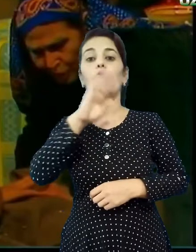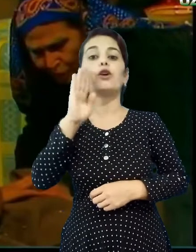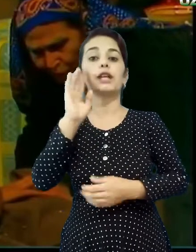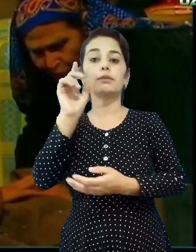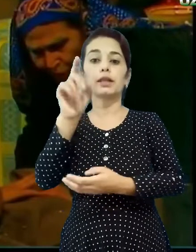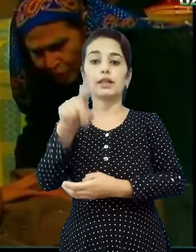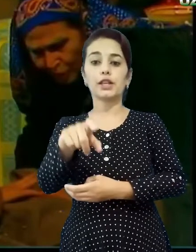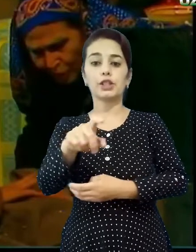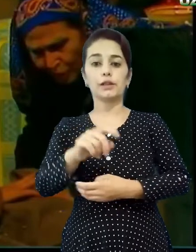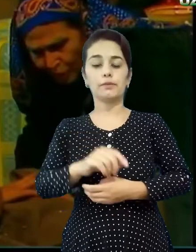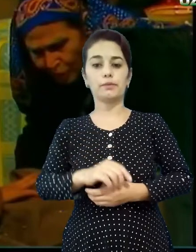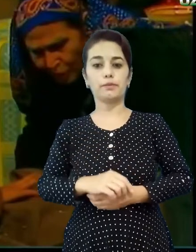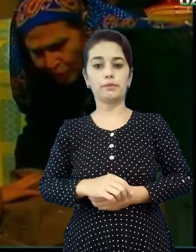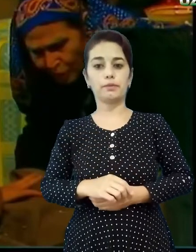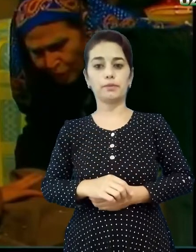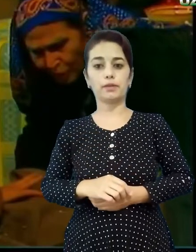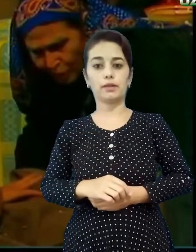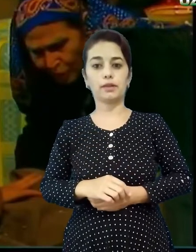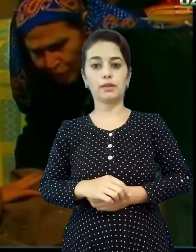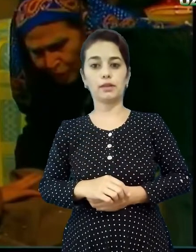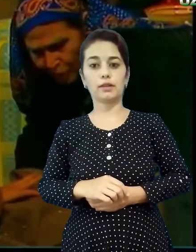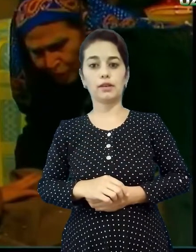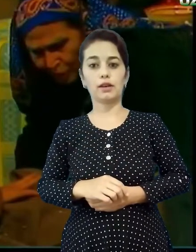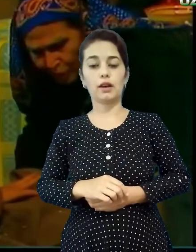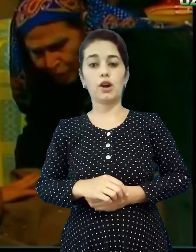Keyin onam engashdi.